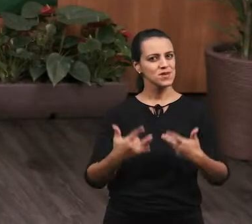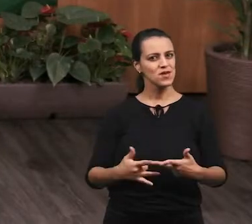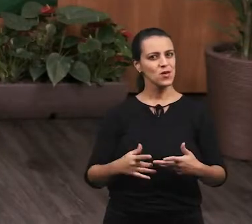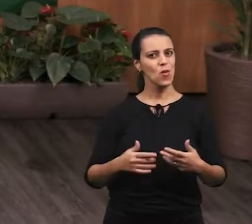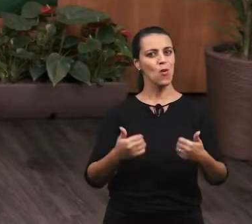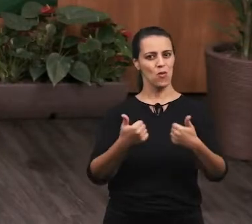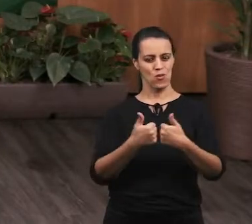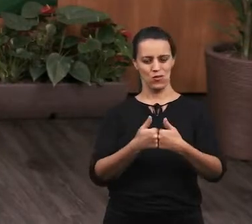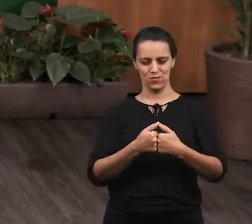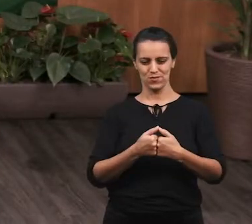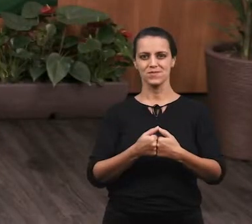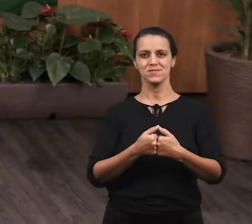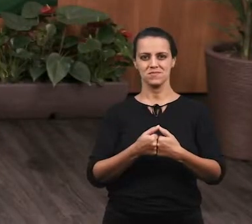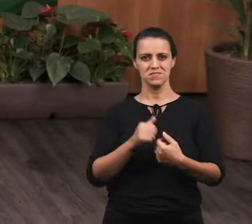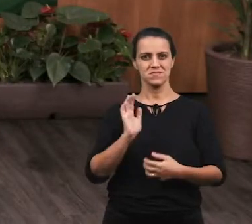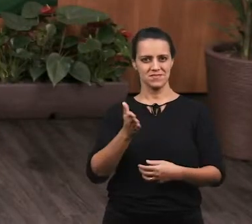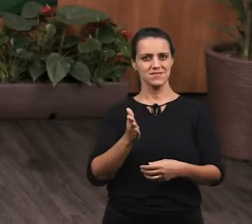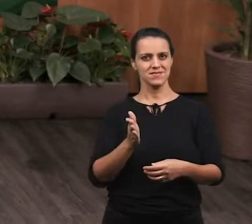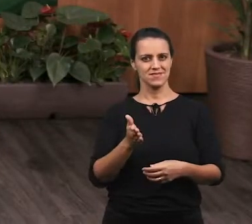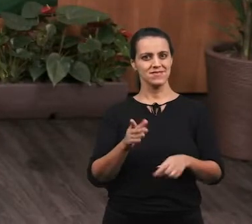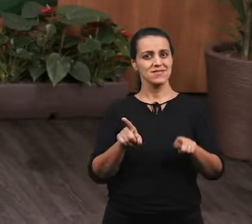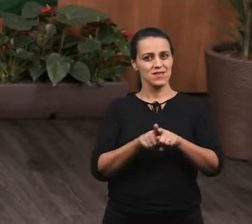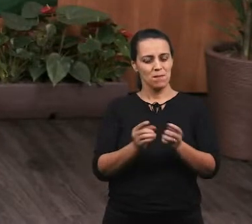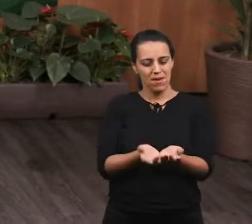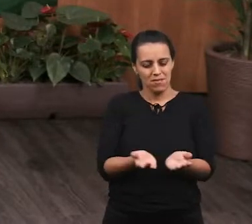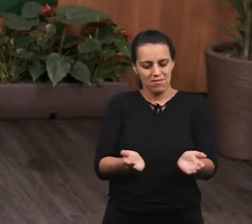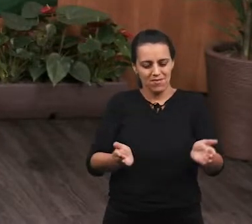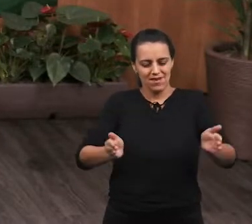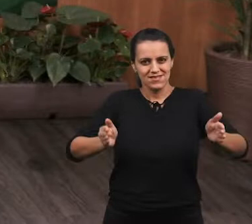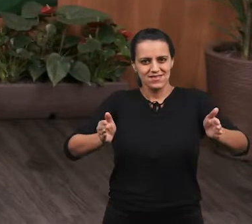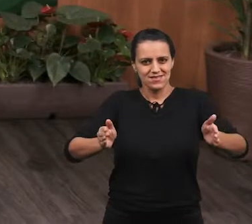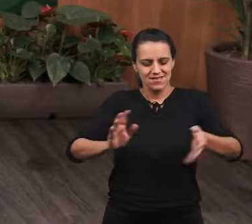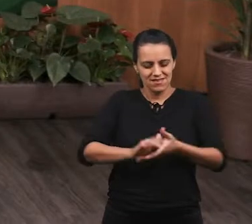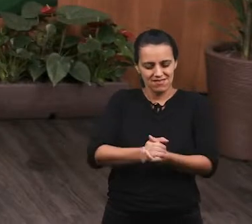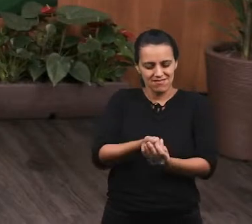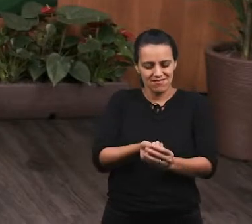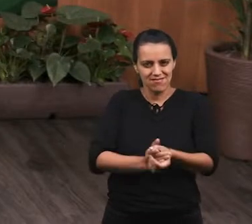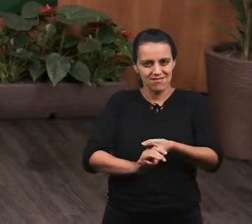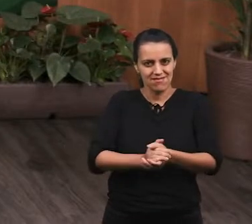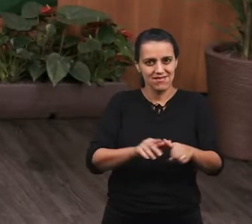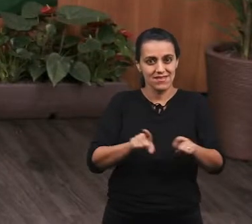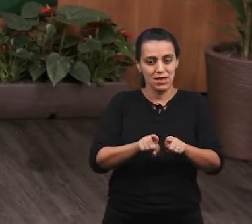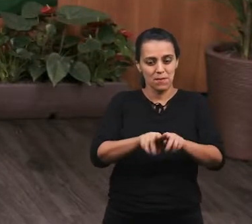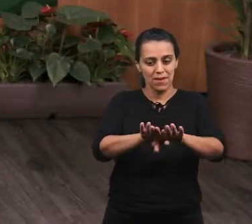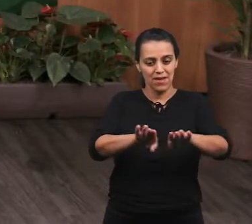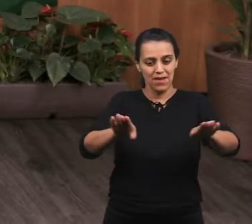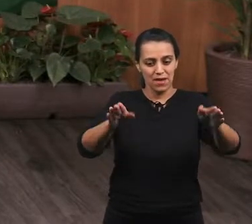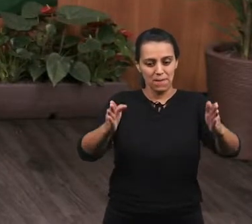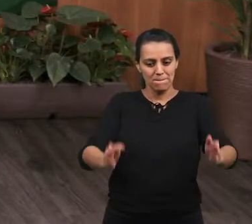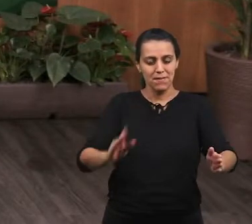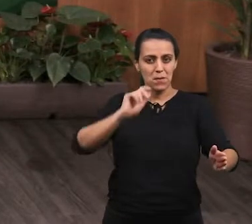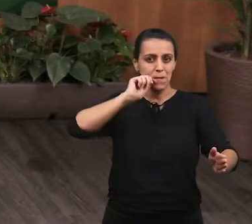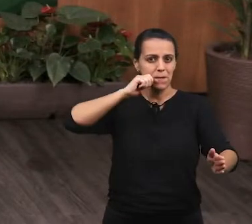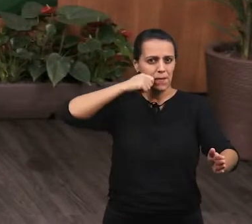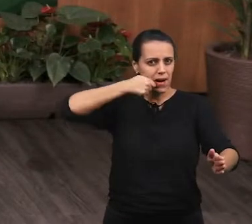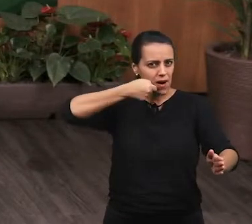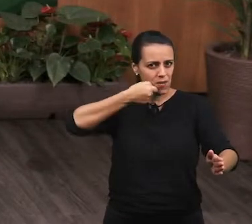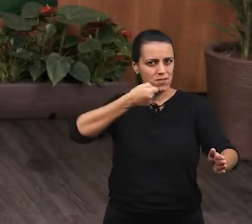о бронзовом жертвеннике всесожжения, о медном море, о столе